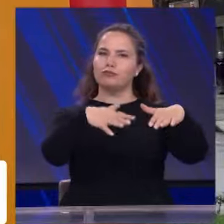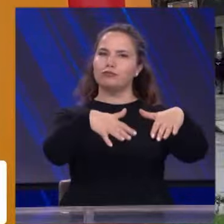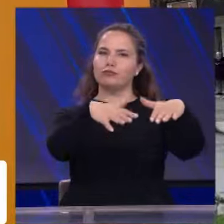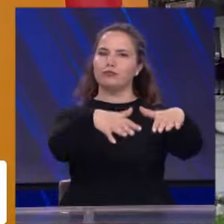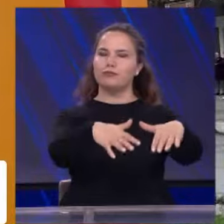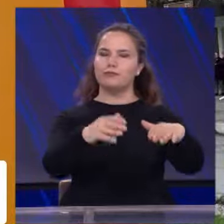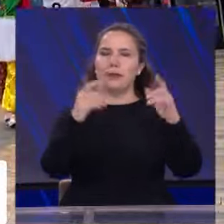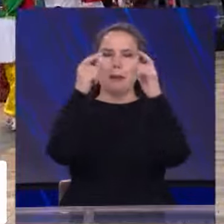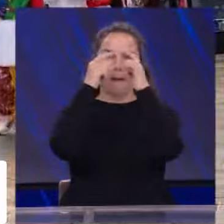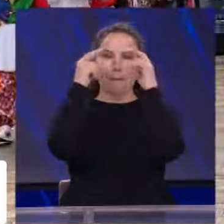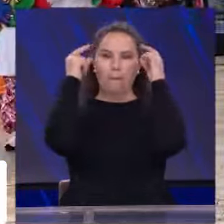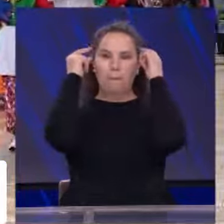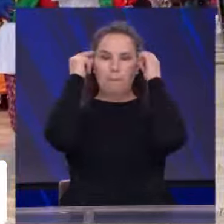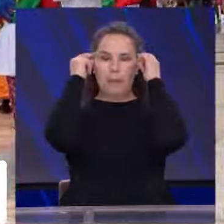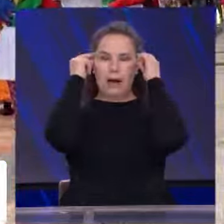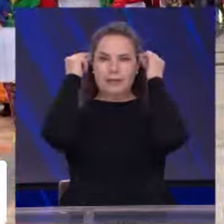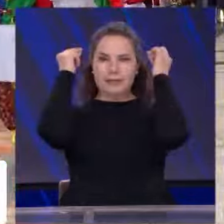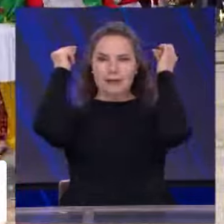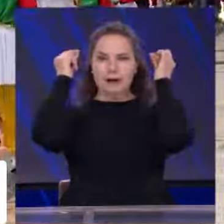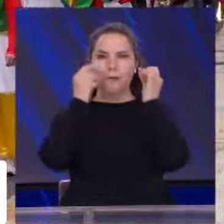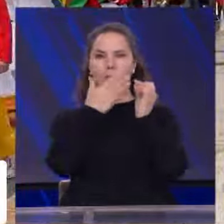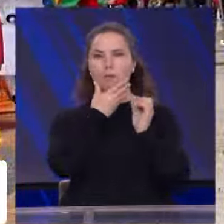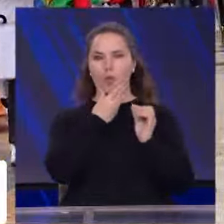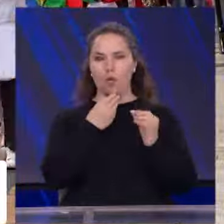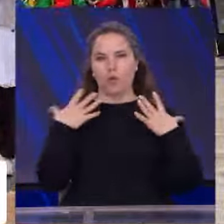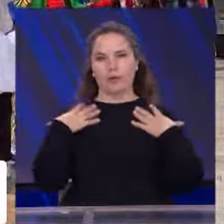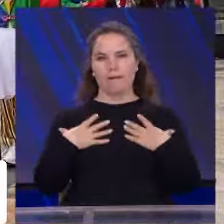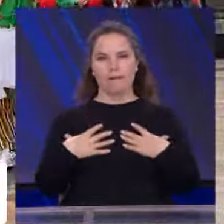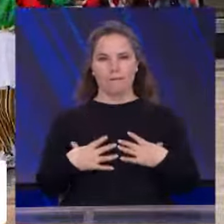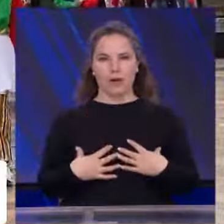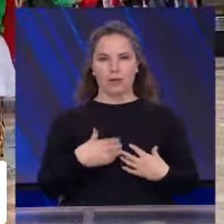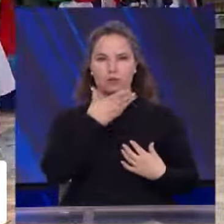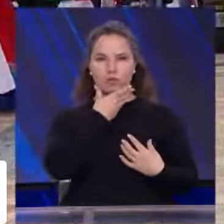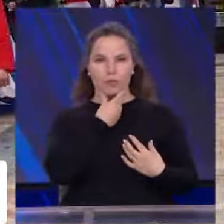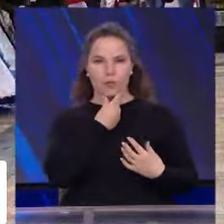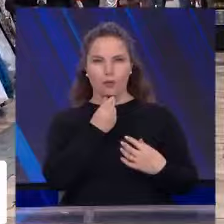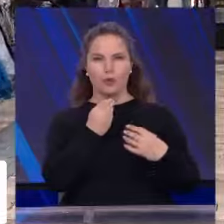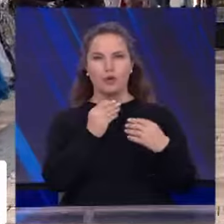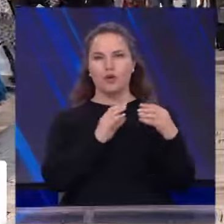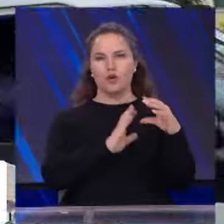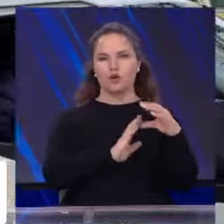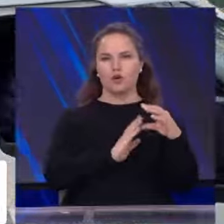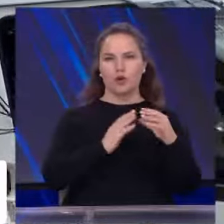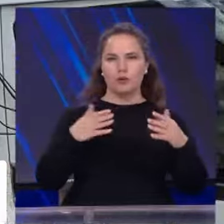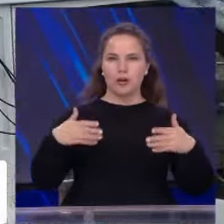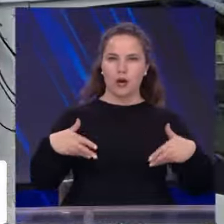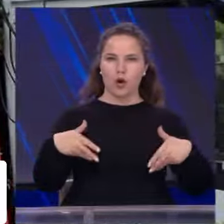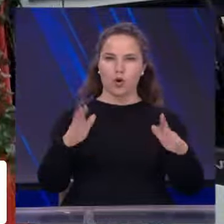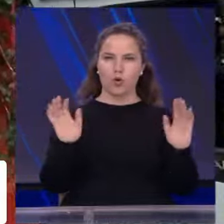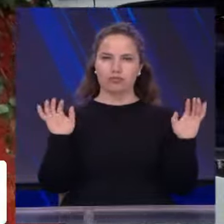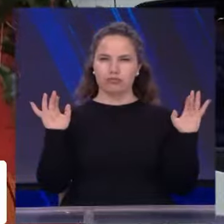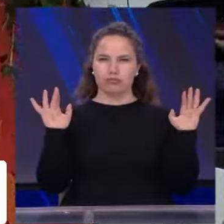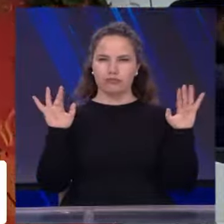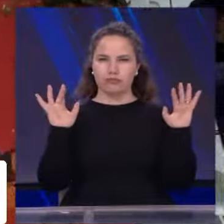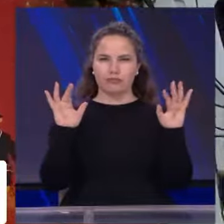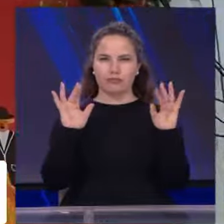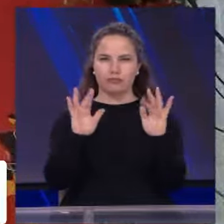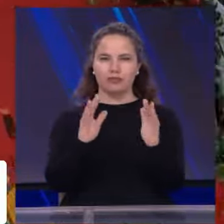Maskat veneciane, kostumet shumë gjyrshe dhe bejtet karakteristike pushtuan rrugët dhe sheshet e Shkodrës në festën më të